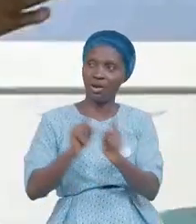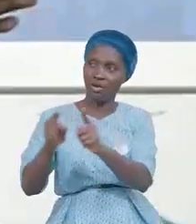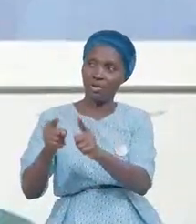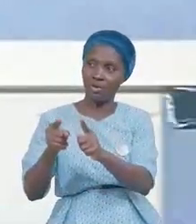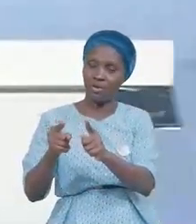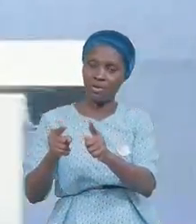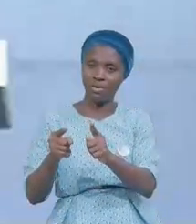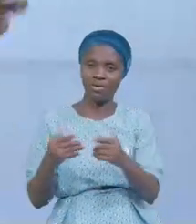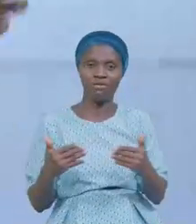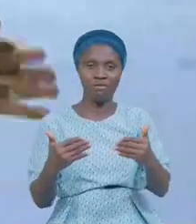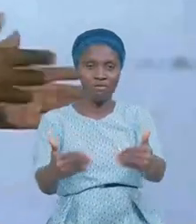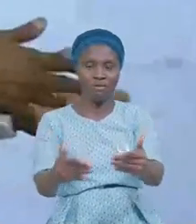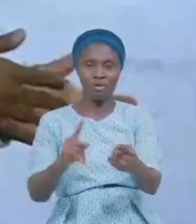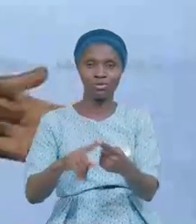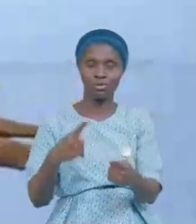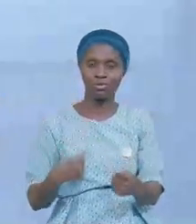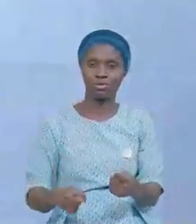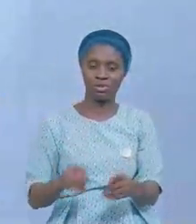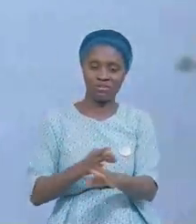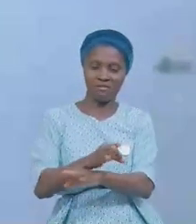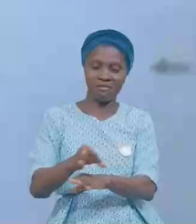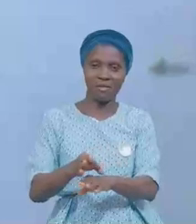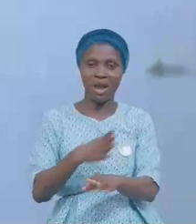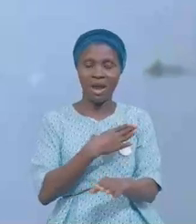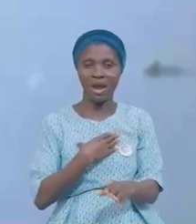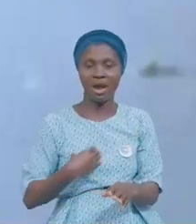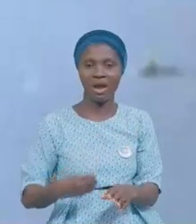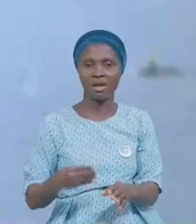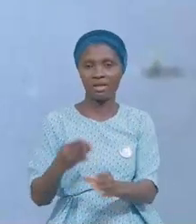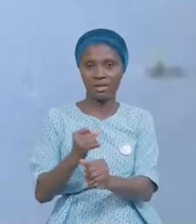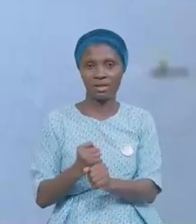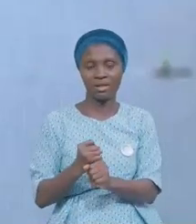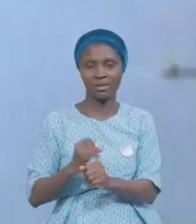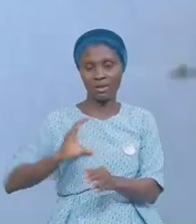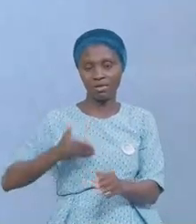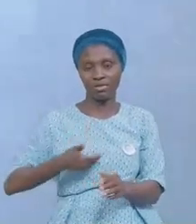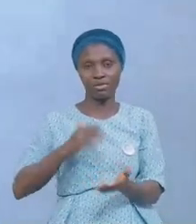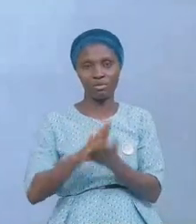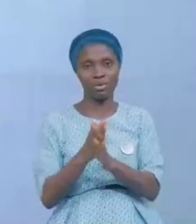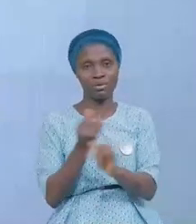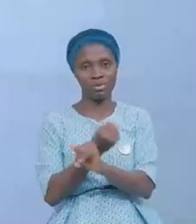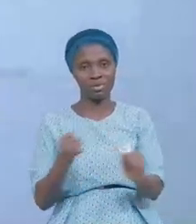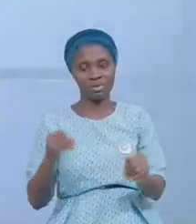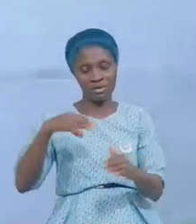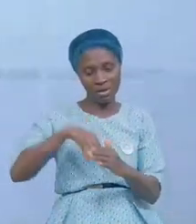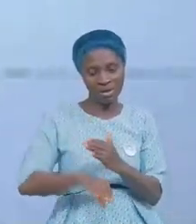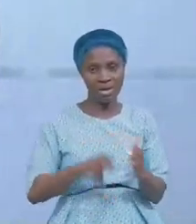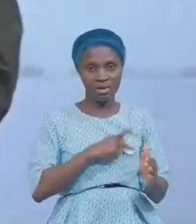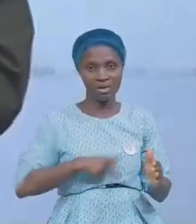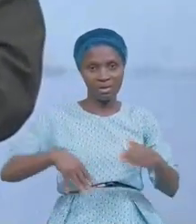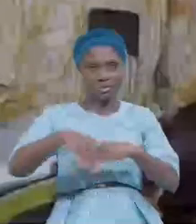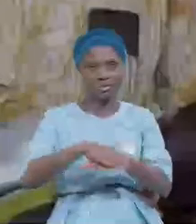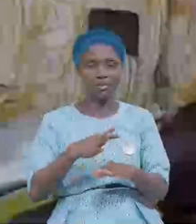avancer sur le champ, alors pour gagner des âmes dans le royaume de